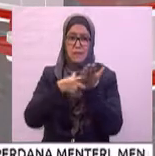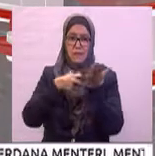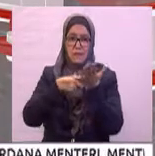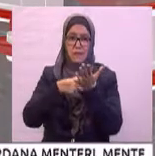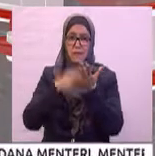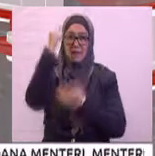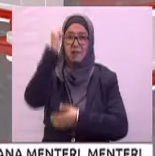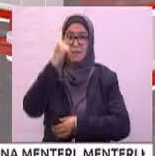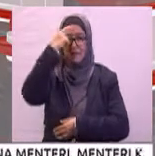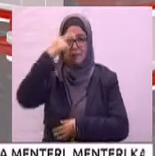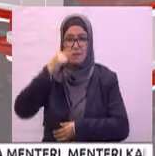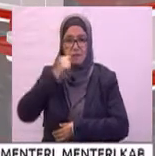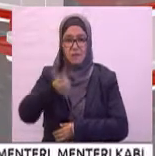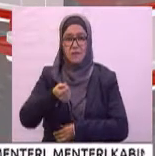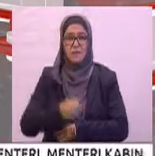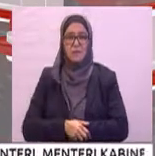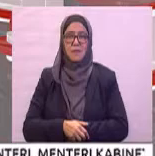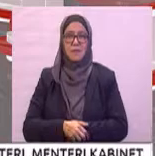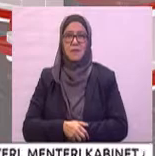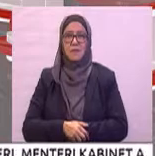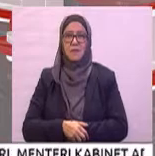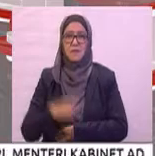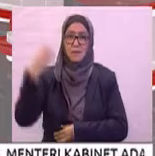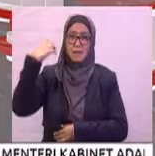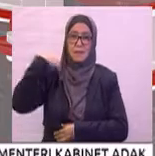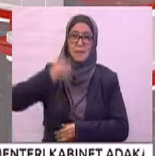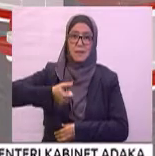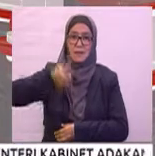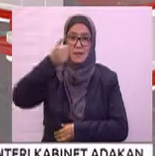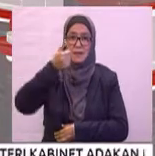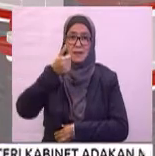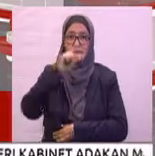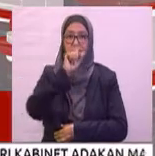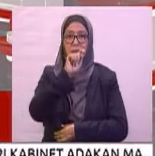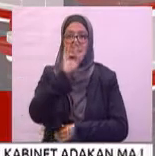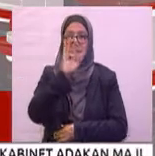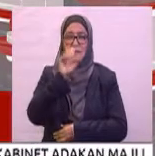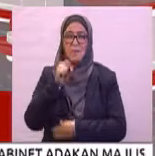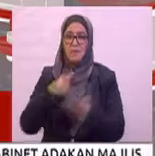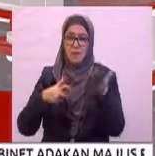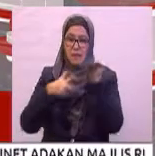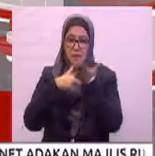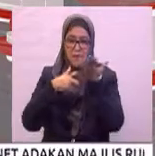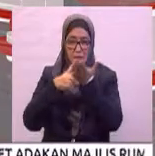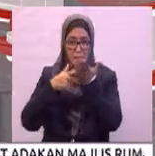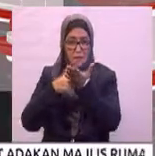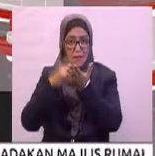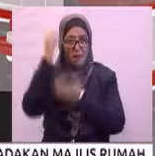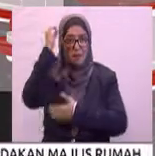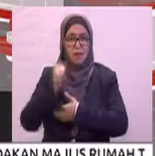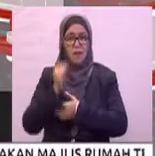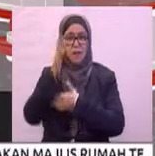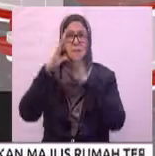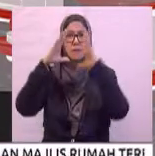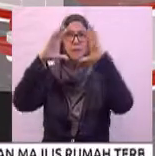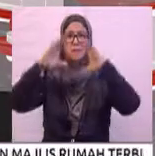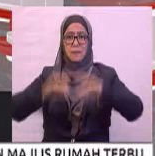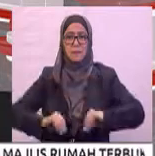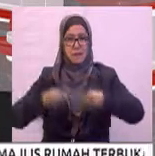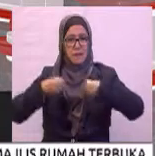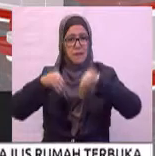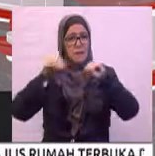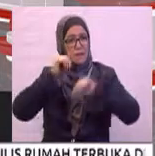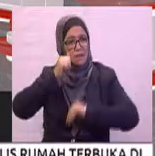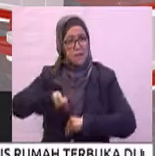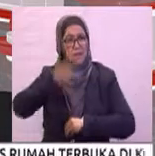pengarah kanan operasi TBS, Faizal Reza Rizwan, tiket bas dijangka akan habis terjual esok yang mengambil kira tren